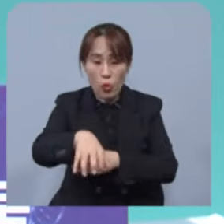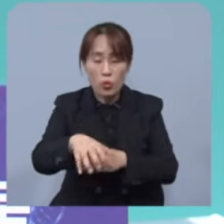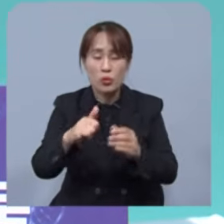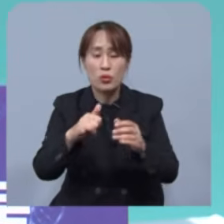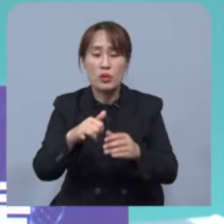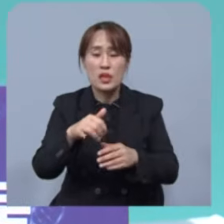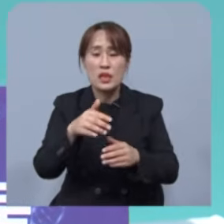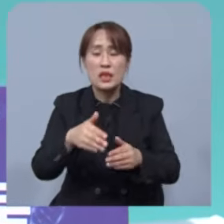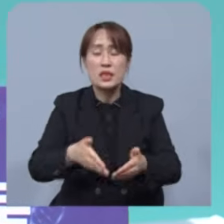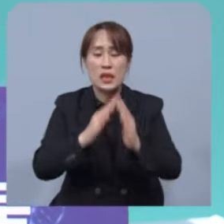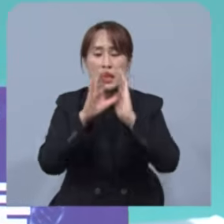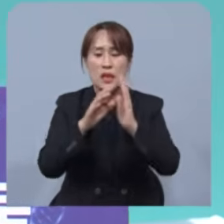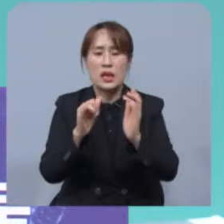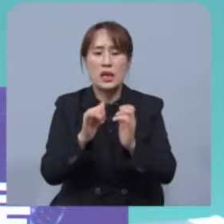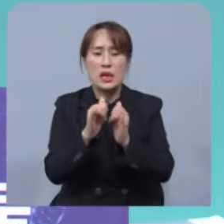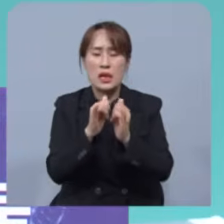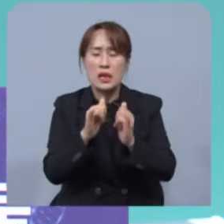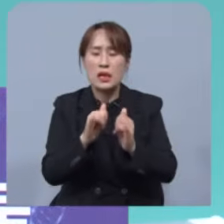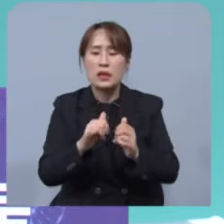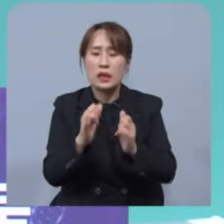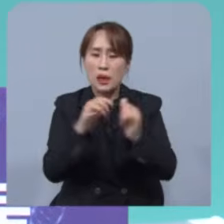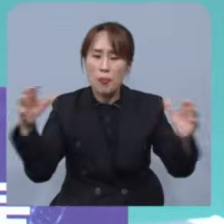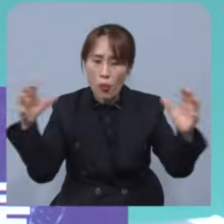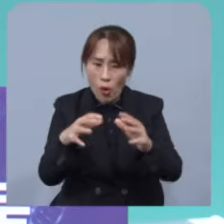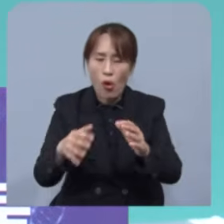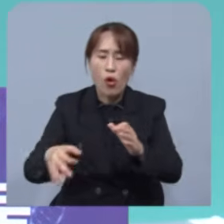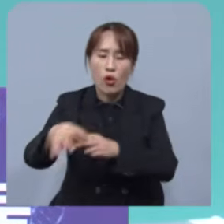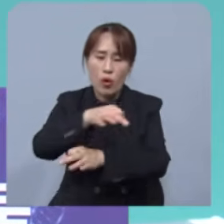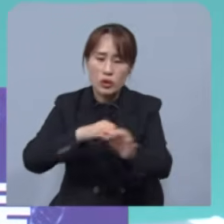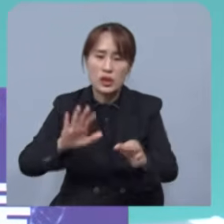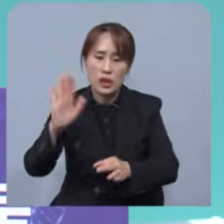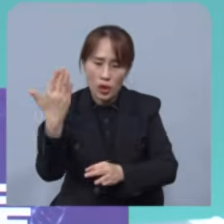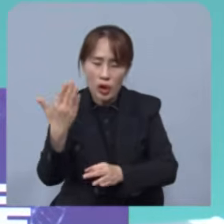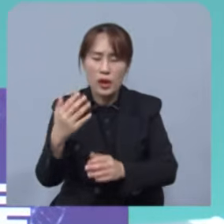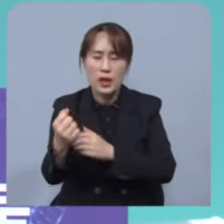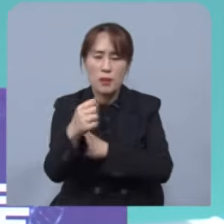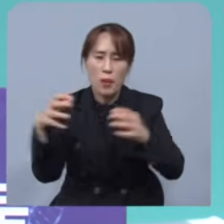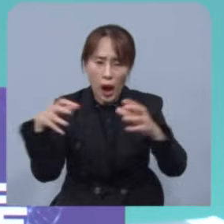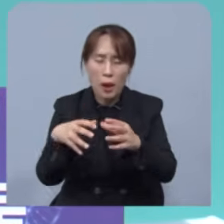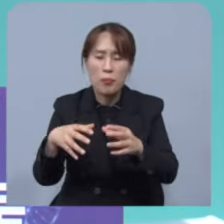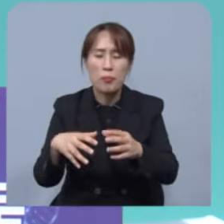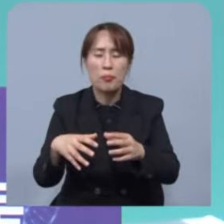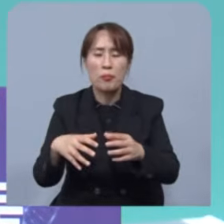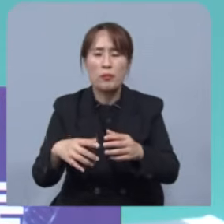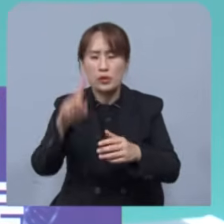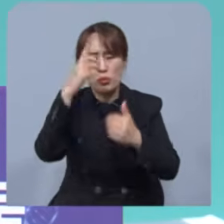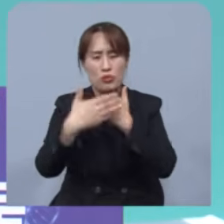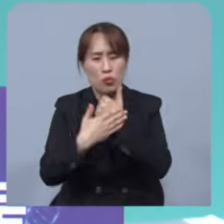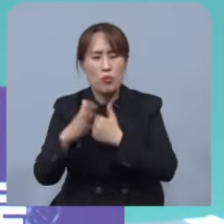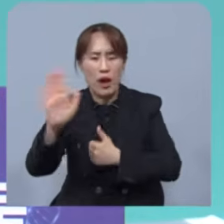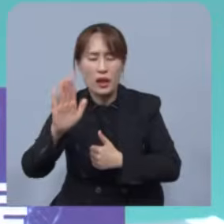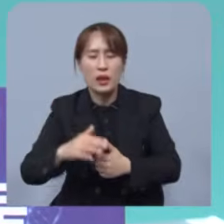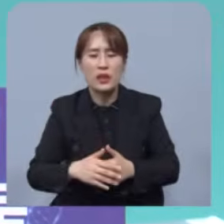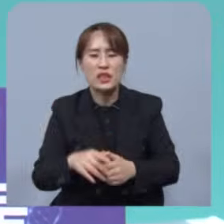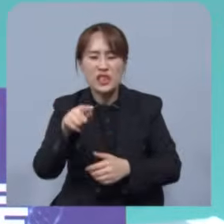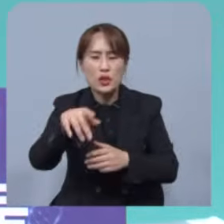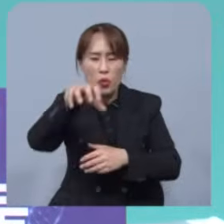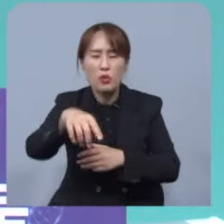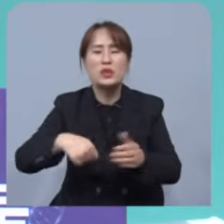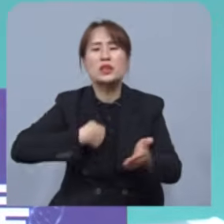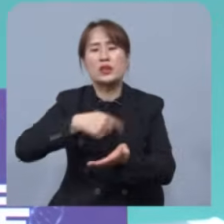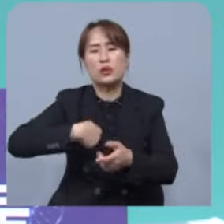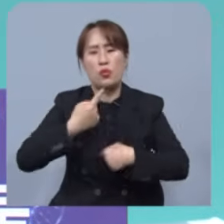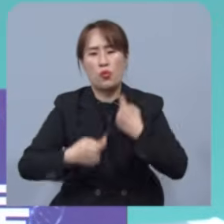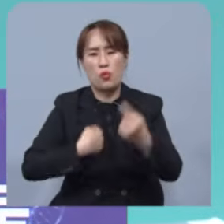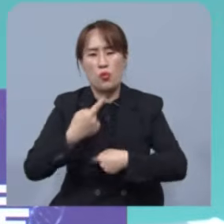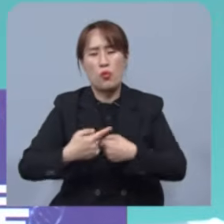거기가 그냥 도와줘서 근근히 사는 게 아니라 거기서 이제 에너지를 모아서 거기서 자발적으로 성장해서 주변을 이렇게 확산해 나갈